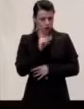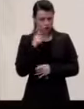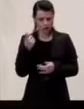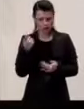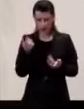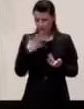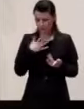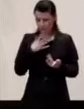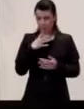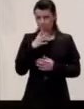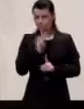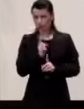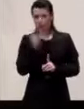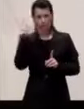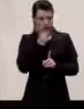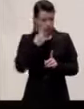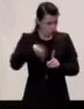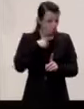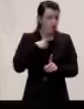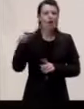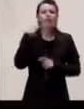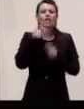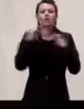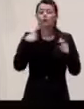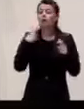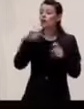è un tema che noi ben sappiamo.